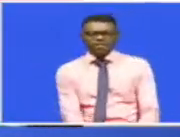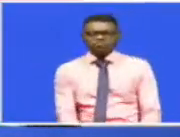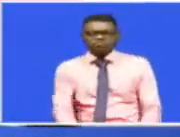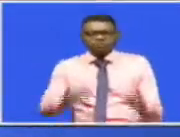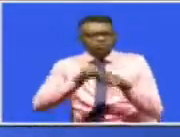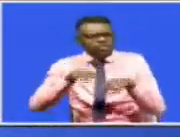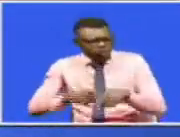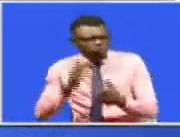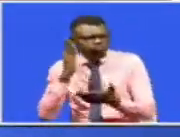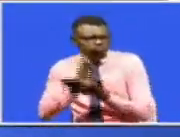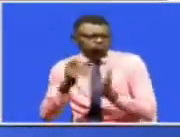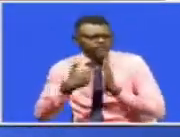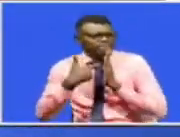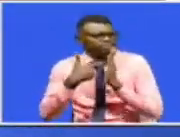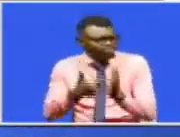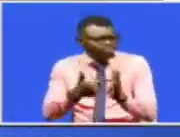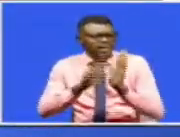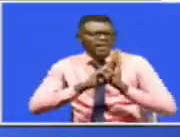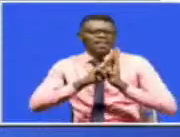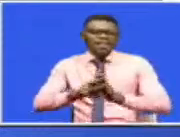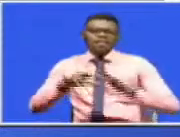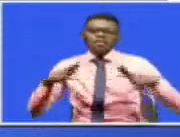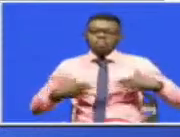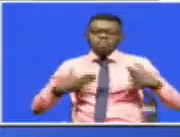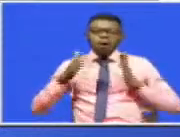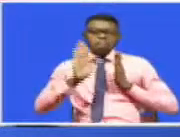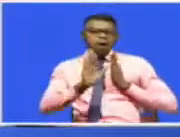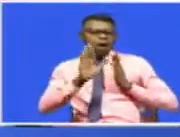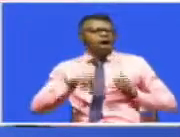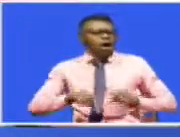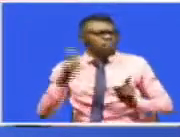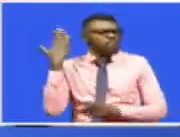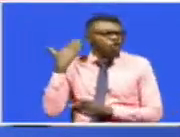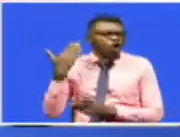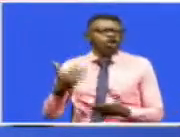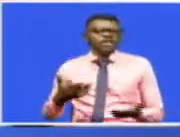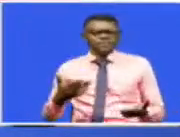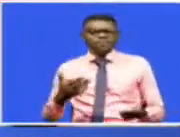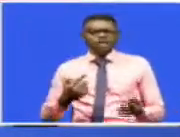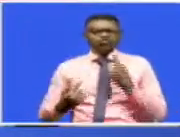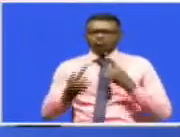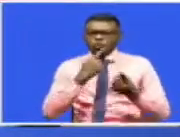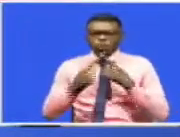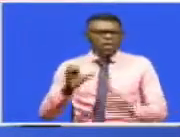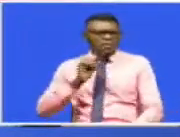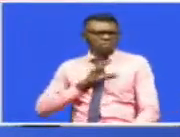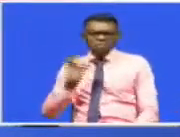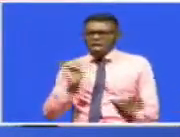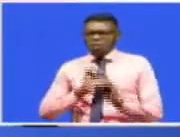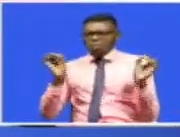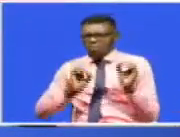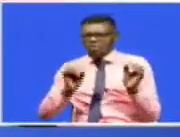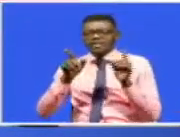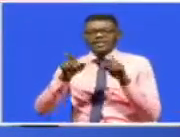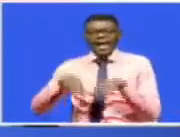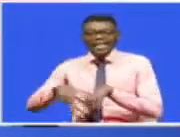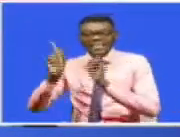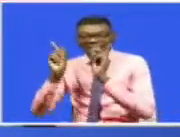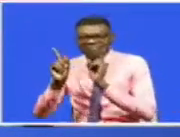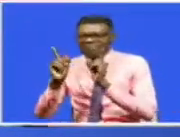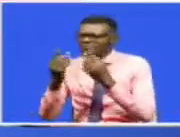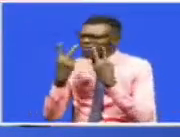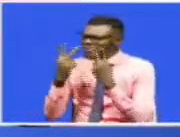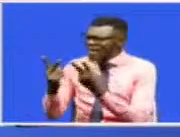and a true representative of his people. That's why he could stand and call a spade with regard to stealing